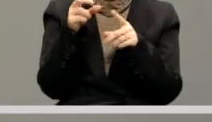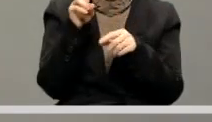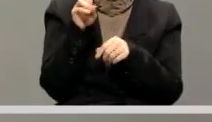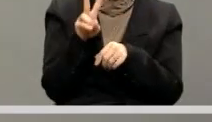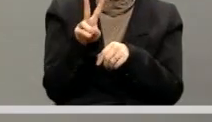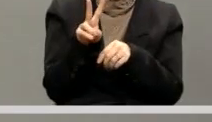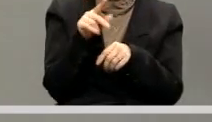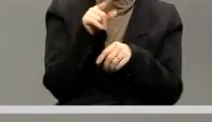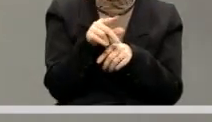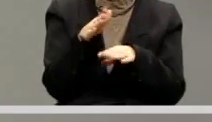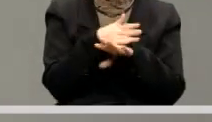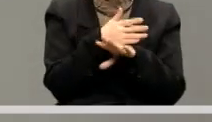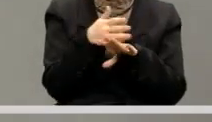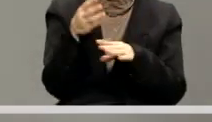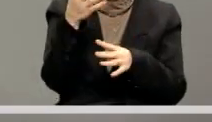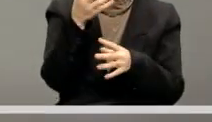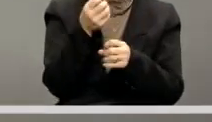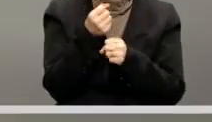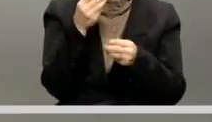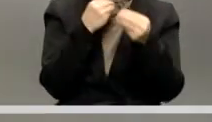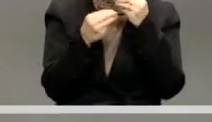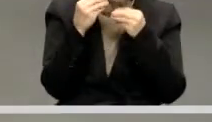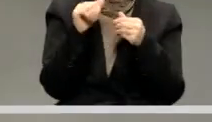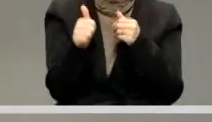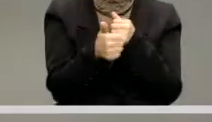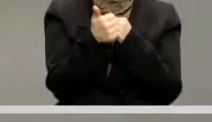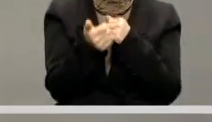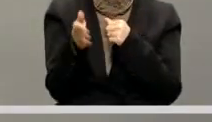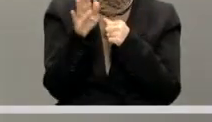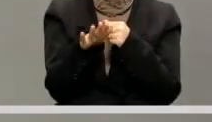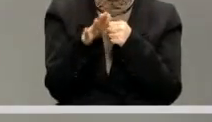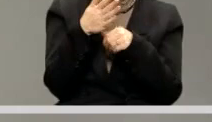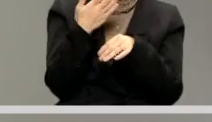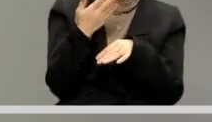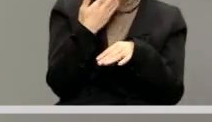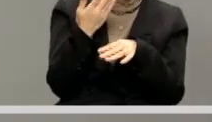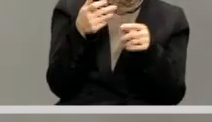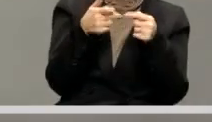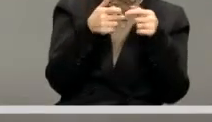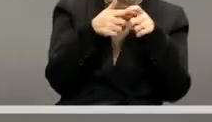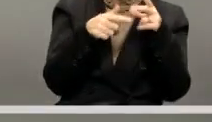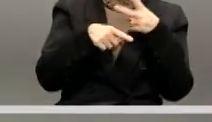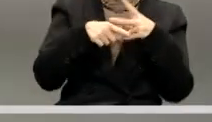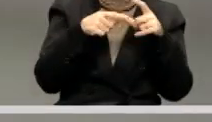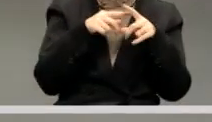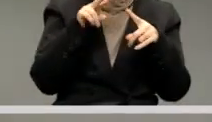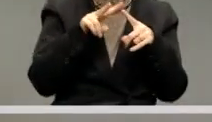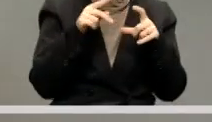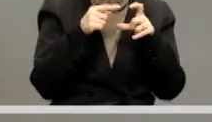da oldukça önemli uyku kalitesini artırabilmek için. Bir diğeri mesela rezene çayımız var. Rezene